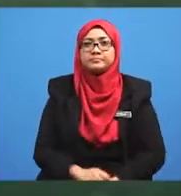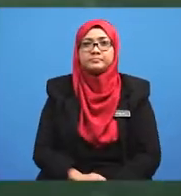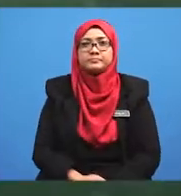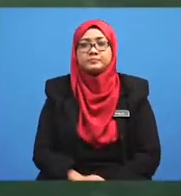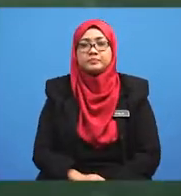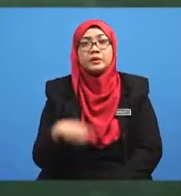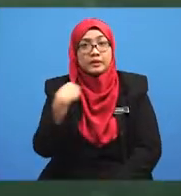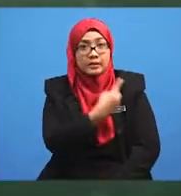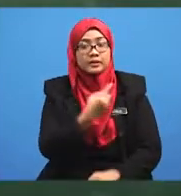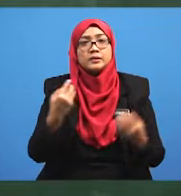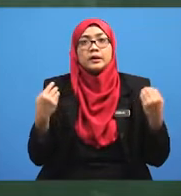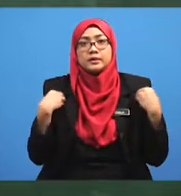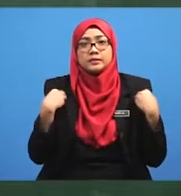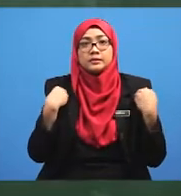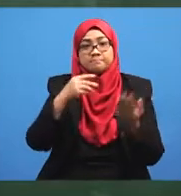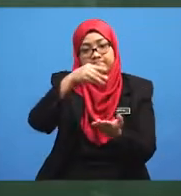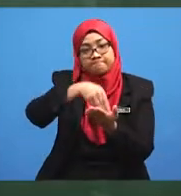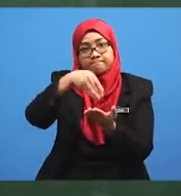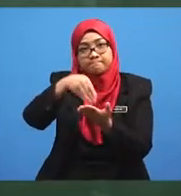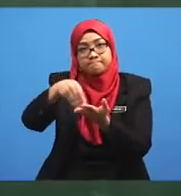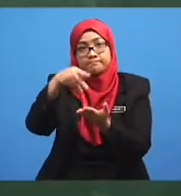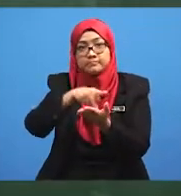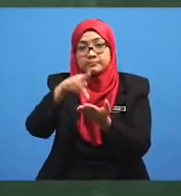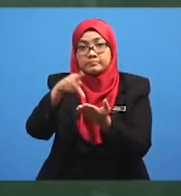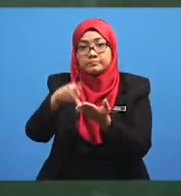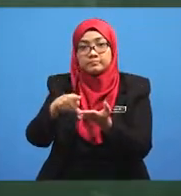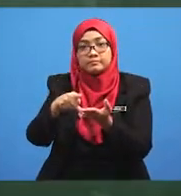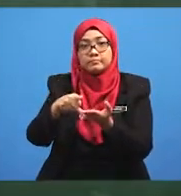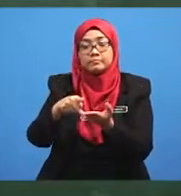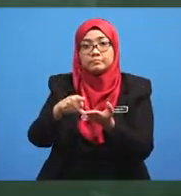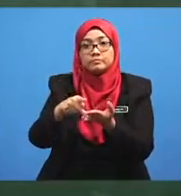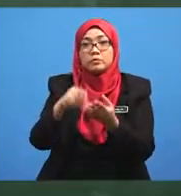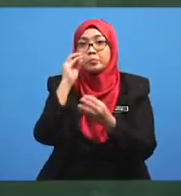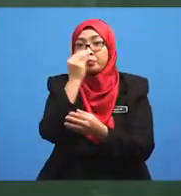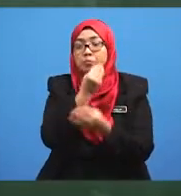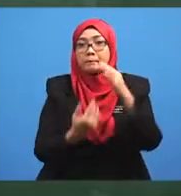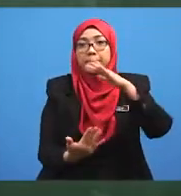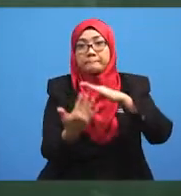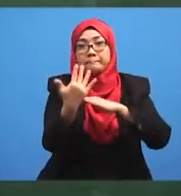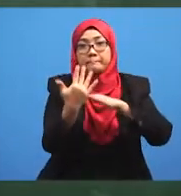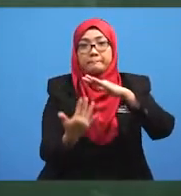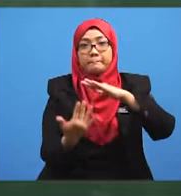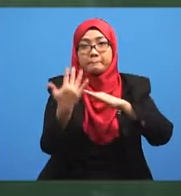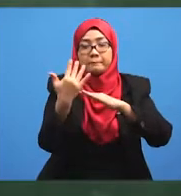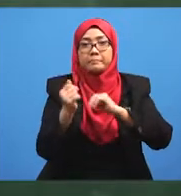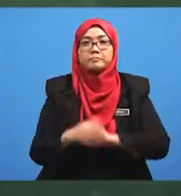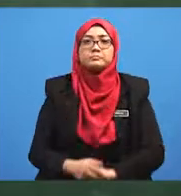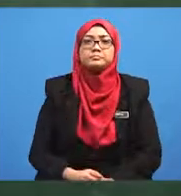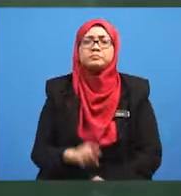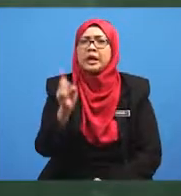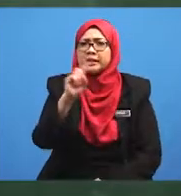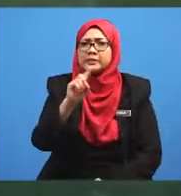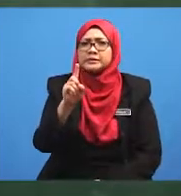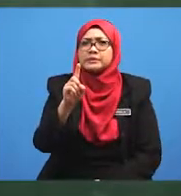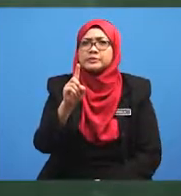sini kita ada pembilang bunga api dan juga tiup GM. Yang mana satu pengesan yang